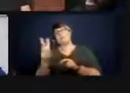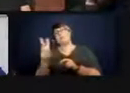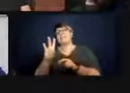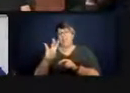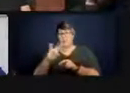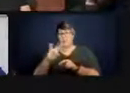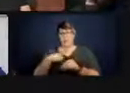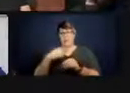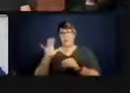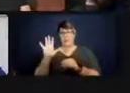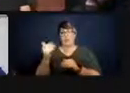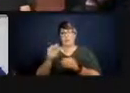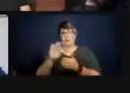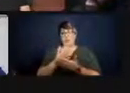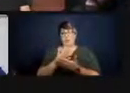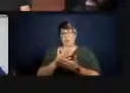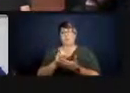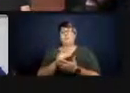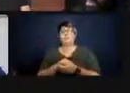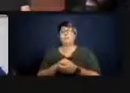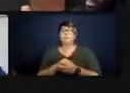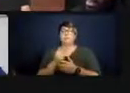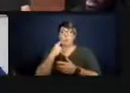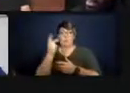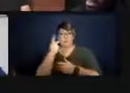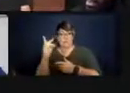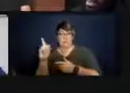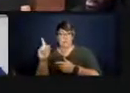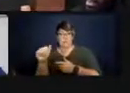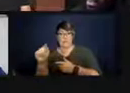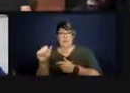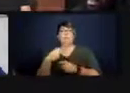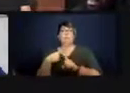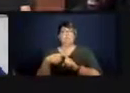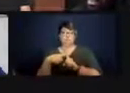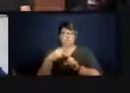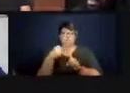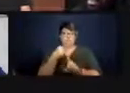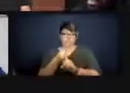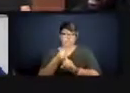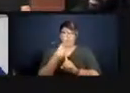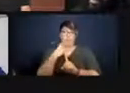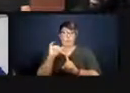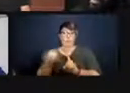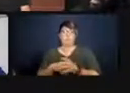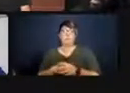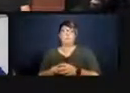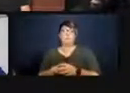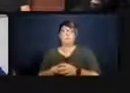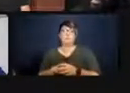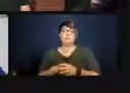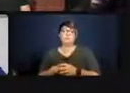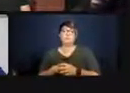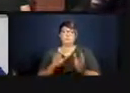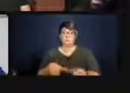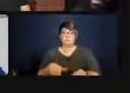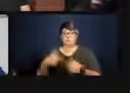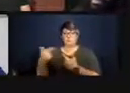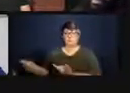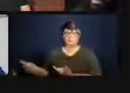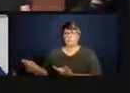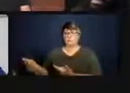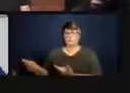Na hapo kama unavyoweza kuona, tunaona data inahusiana na wanafunzi ambao wameweza kufuzu. Kwa